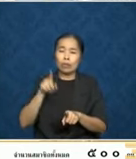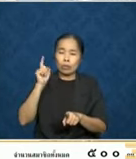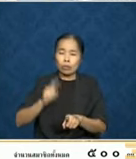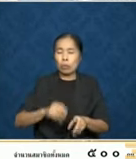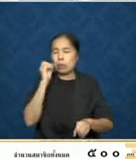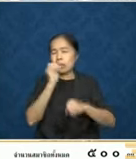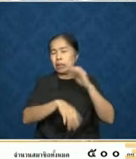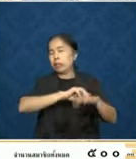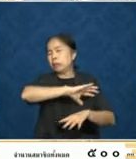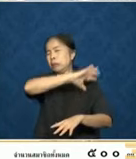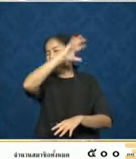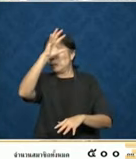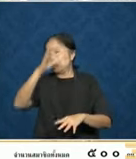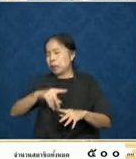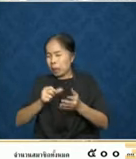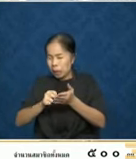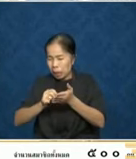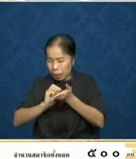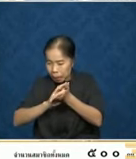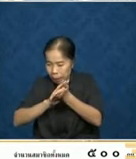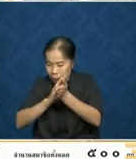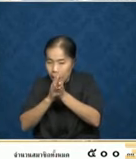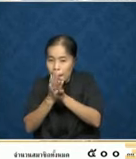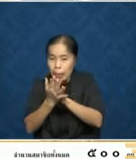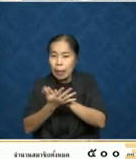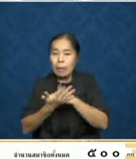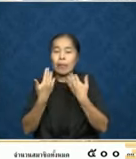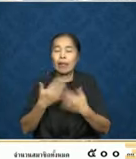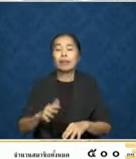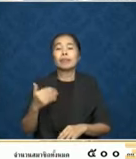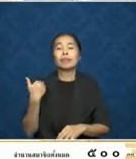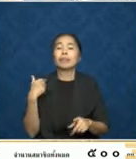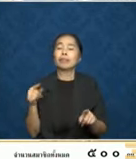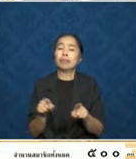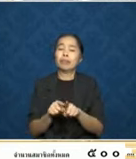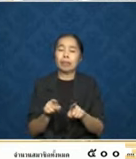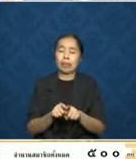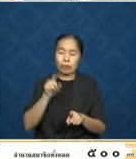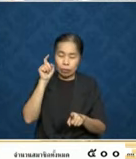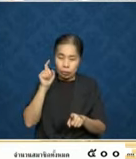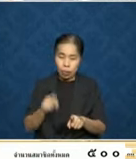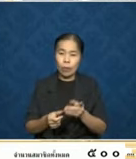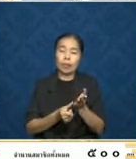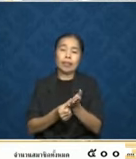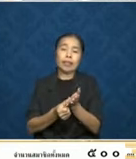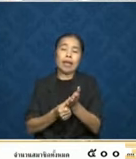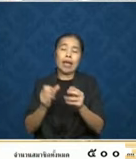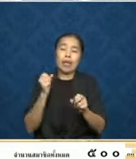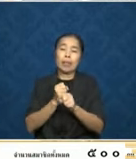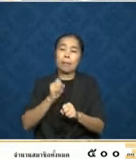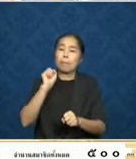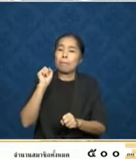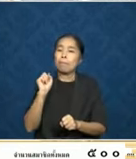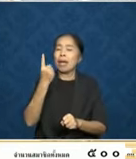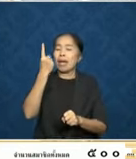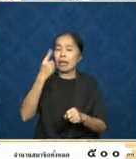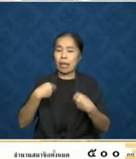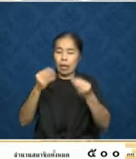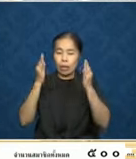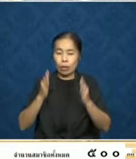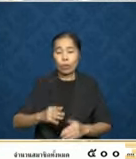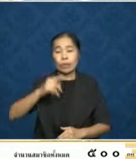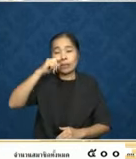ขยะกันมาแล้วก็จัดการขยะในการที่ลดขยะให้ได้ในการสร้างวัฒนธรรมใหม่ให้กับประชาชนคน